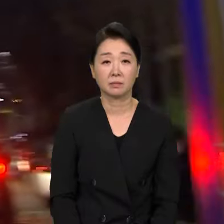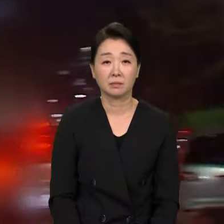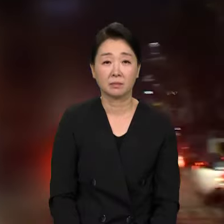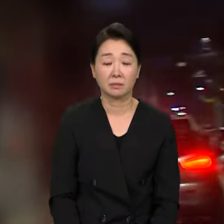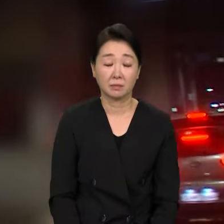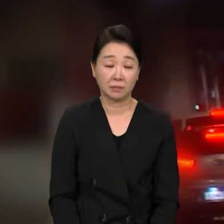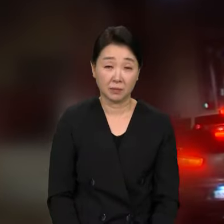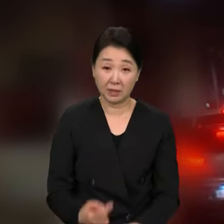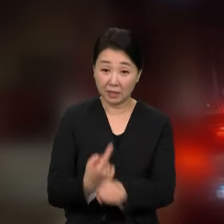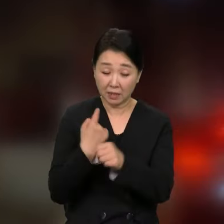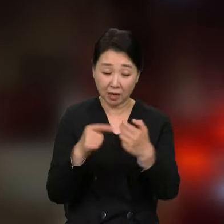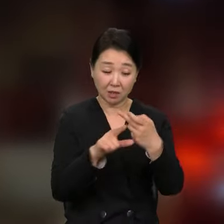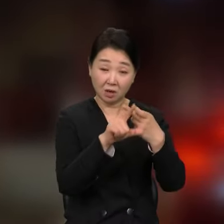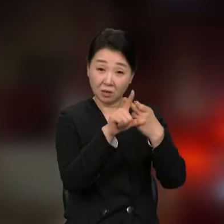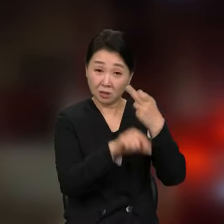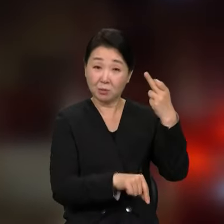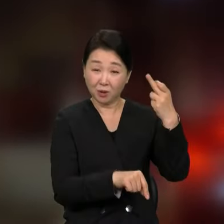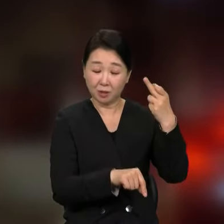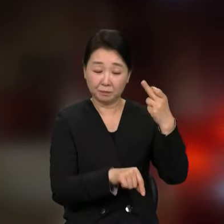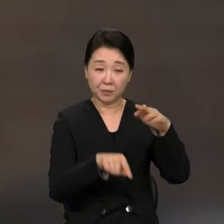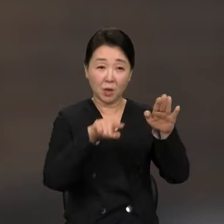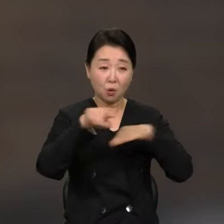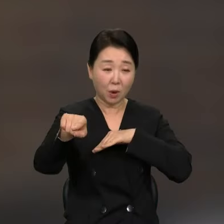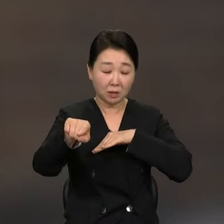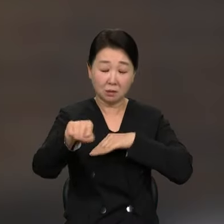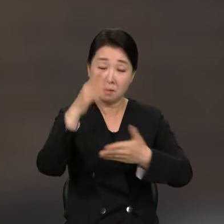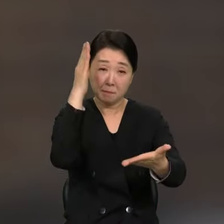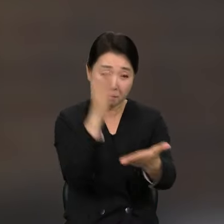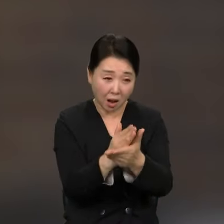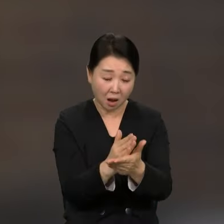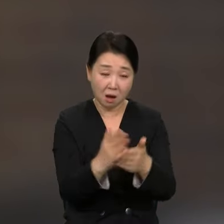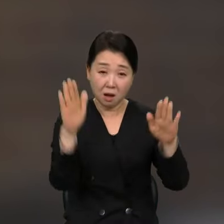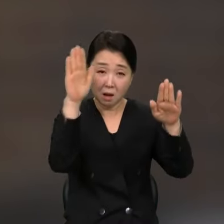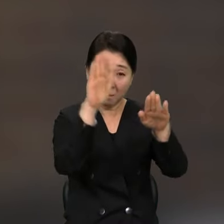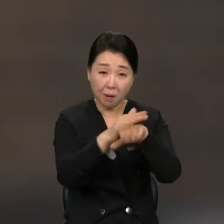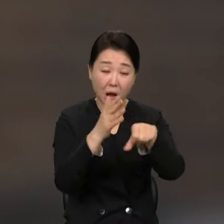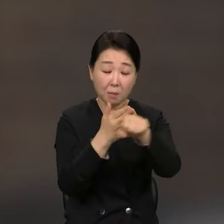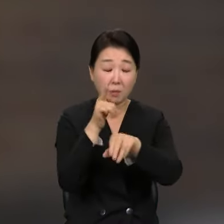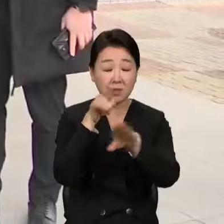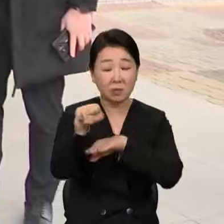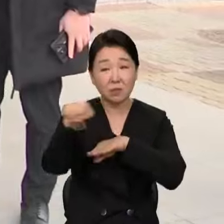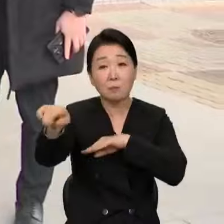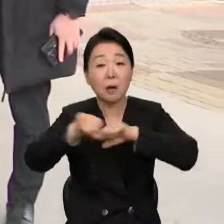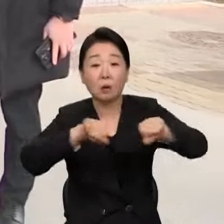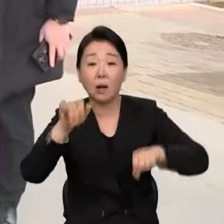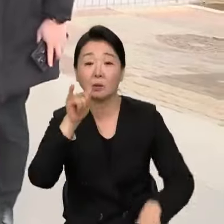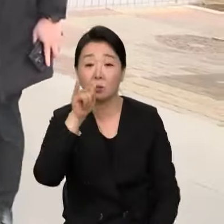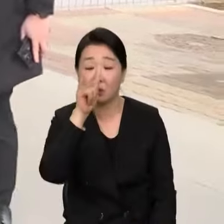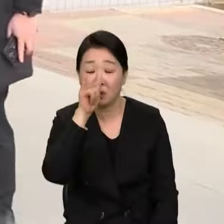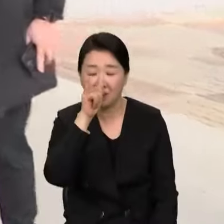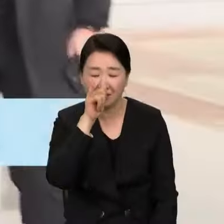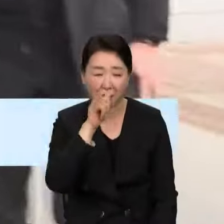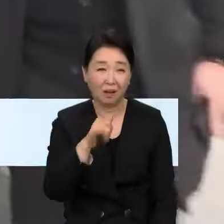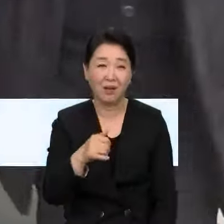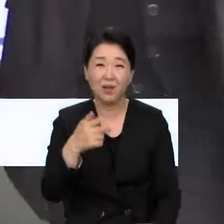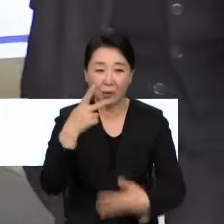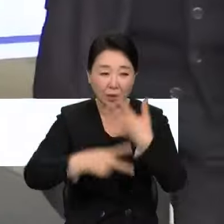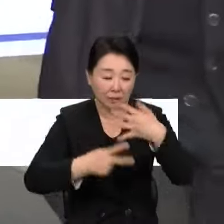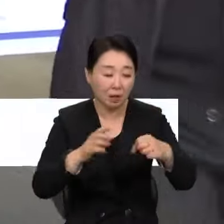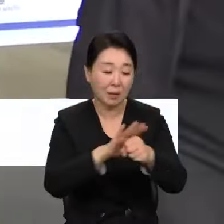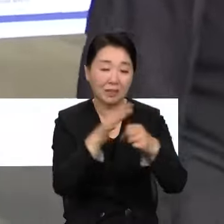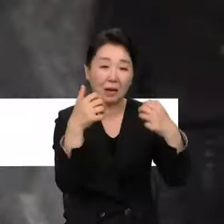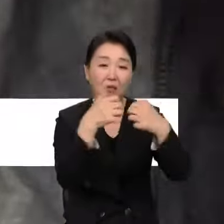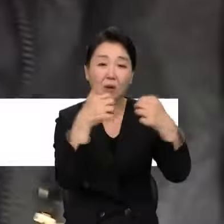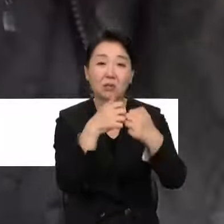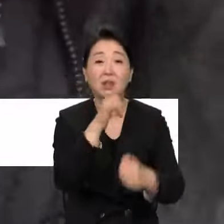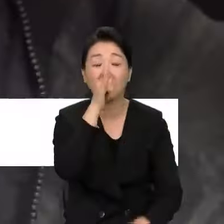지난해 12월 조두순은 외출 금지 시간인 밤 9시가 넘어 집 밖으로 나왔습니다. 사랑과 전쟁이란 드라마를 보다가